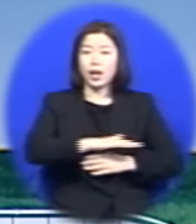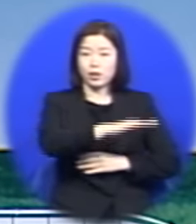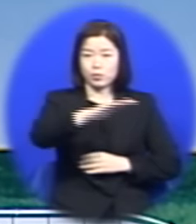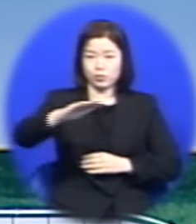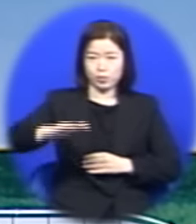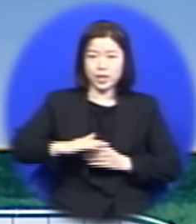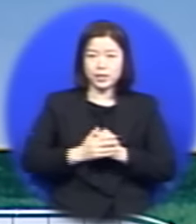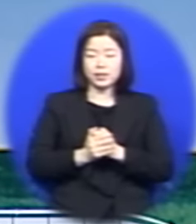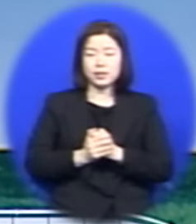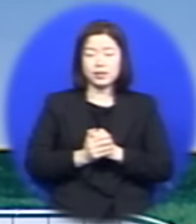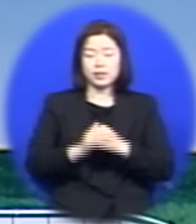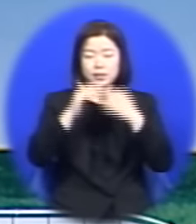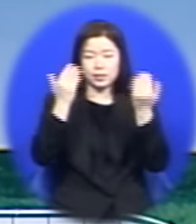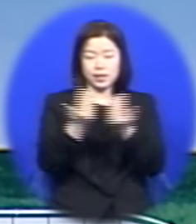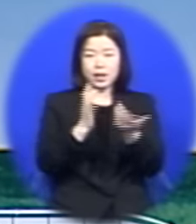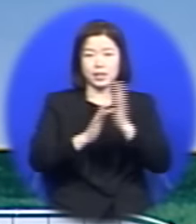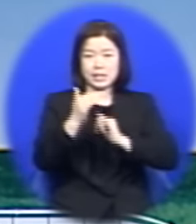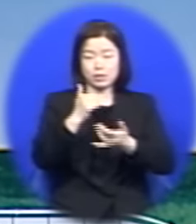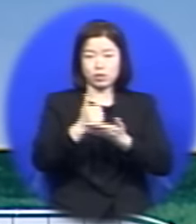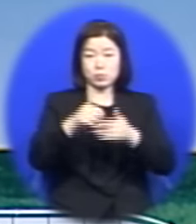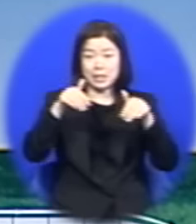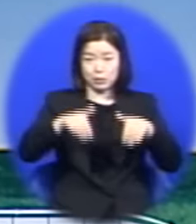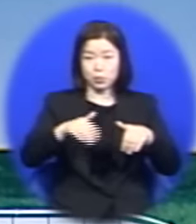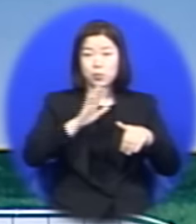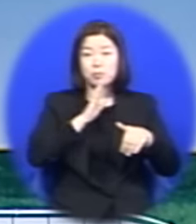우리는 다 예수님의 종입니다.